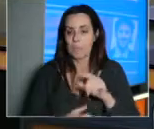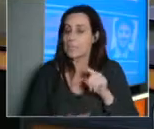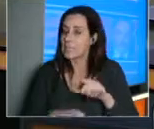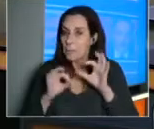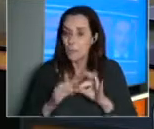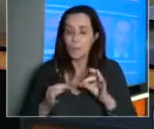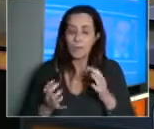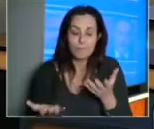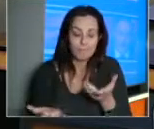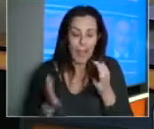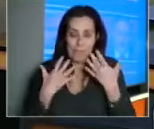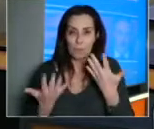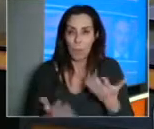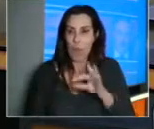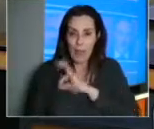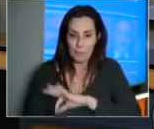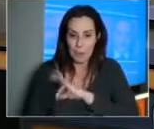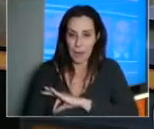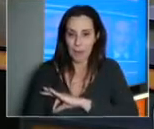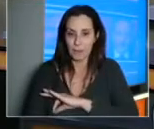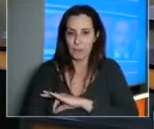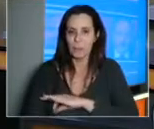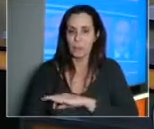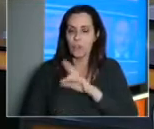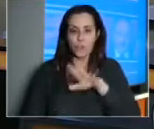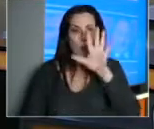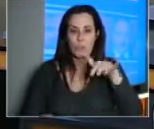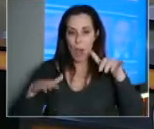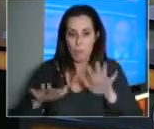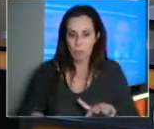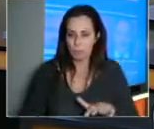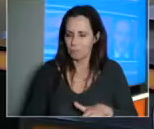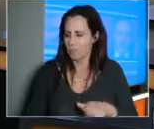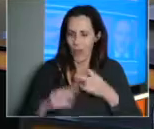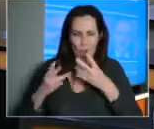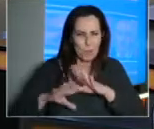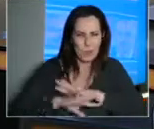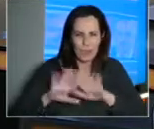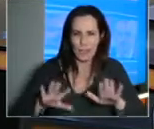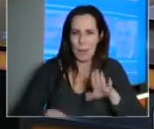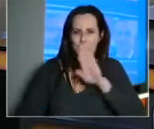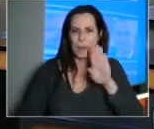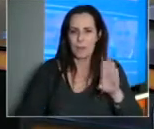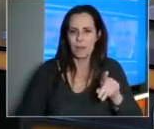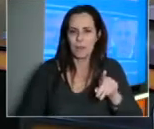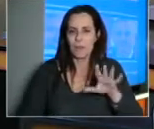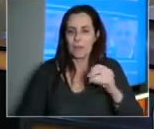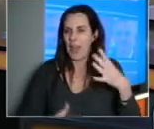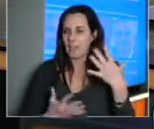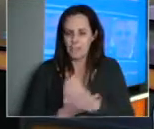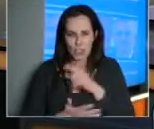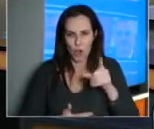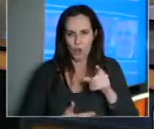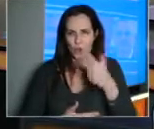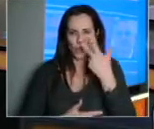זה בדיוק הסיפור, נגיד ליברמן, שיושב על 5 מנדטים, לא משנה ראש הממשלה נתניהו עם הניצחון המפואר